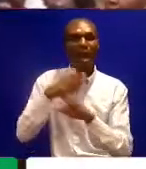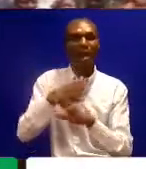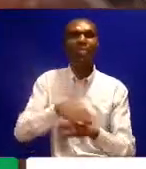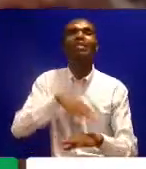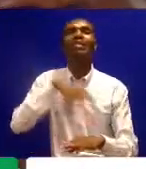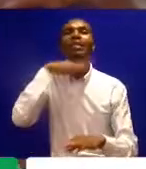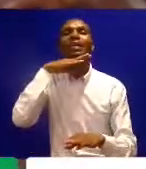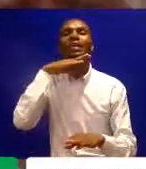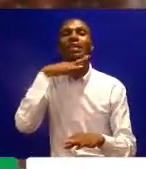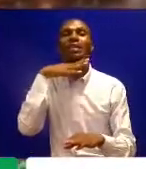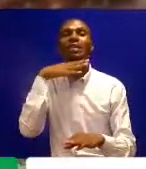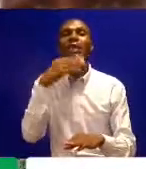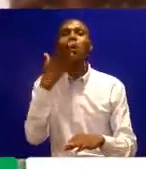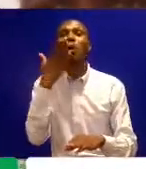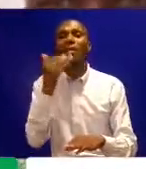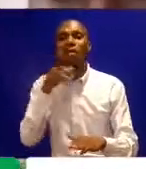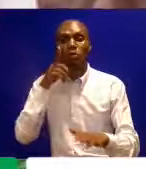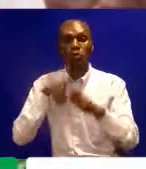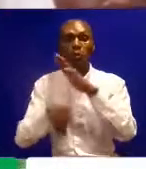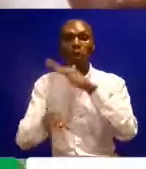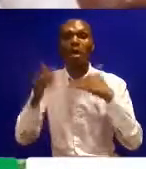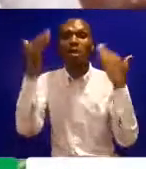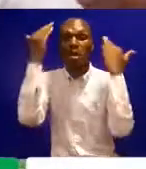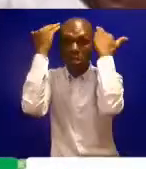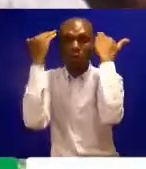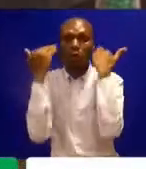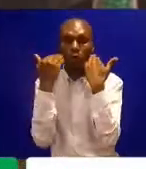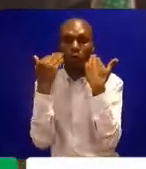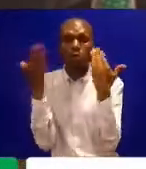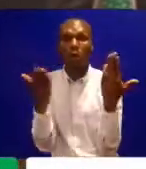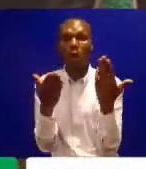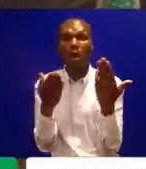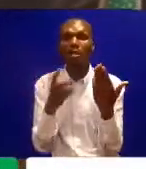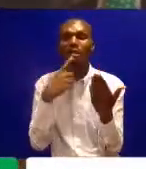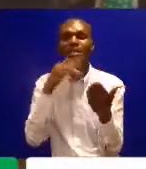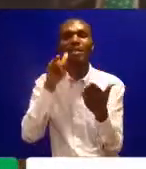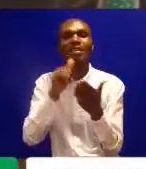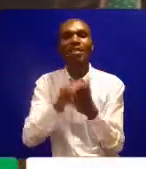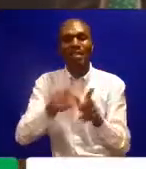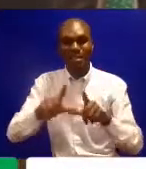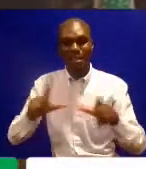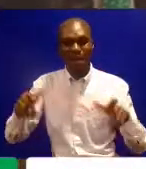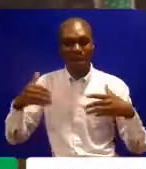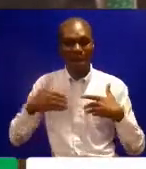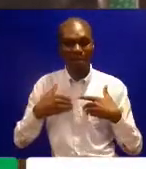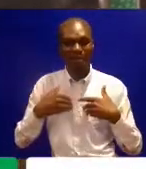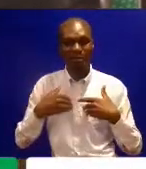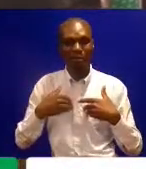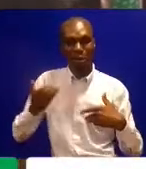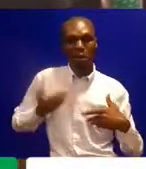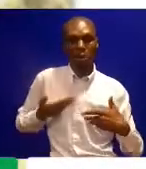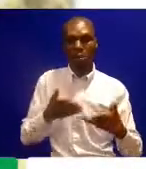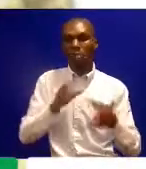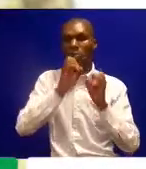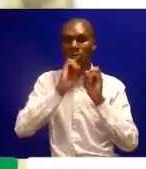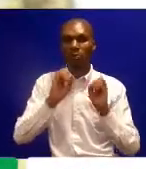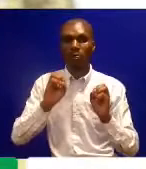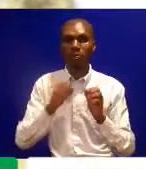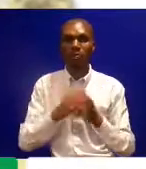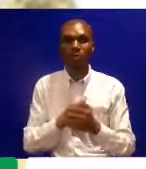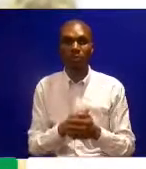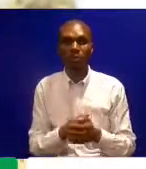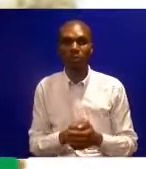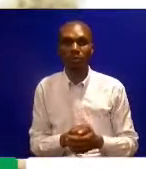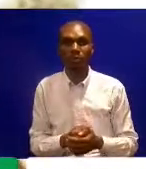ni gobaga neire go ikabo se weke gambero ase basoere tubuna ende mero babu ateteli yabo. Batimba